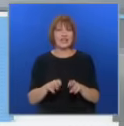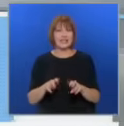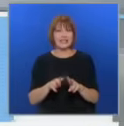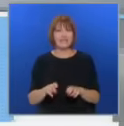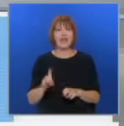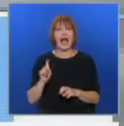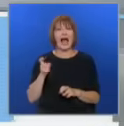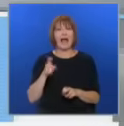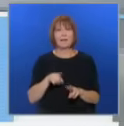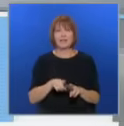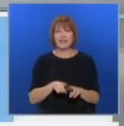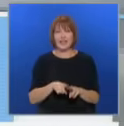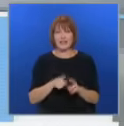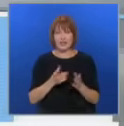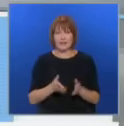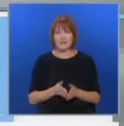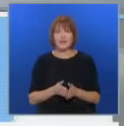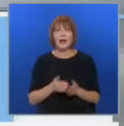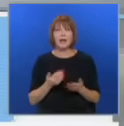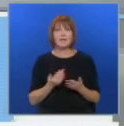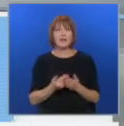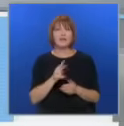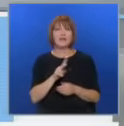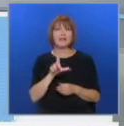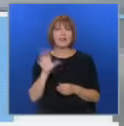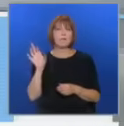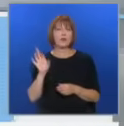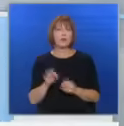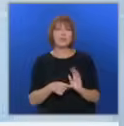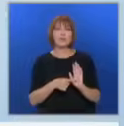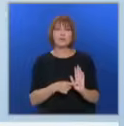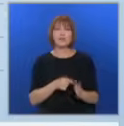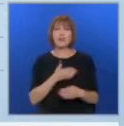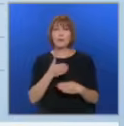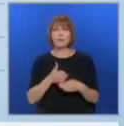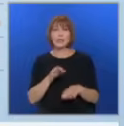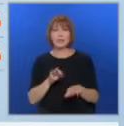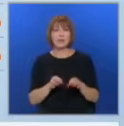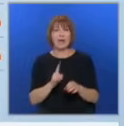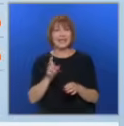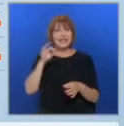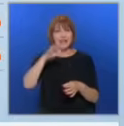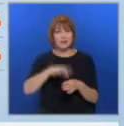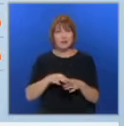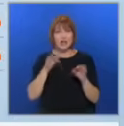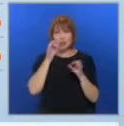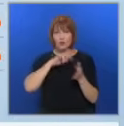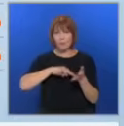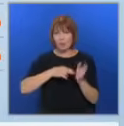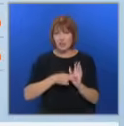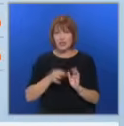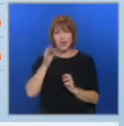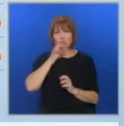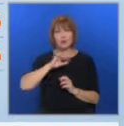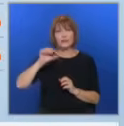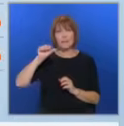Gallup International Balkan, направено за БНТ. Близо 27% посочват, че на последните избори не са гласували нито за политици, нито за партия,